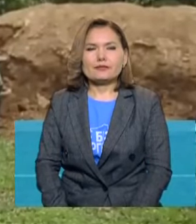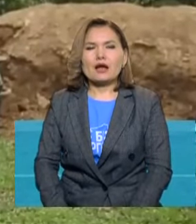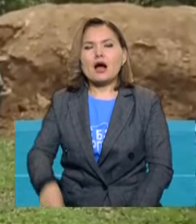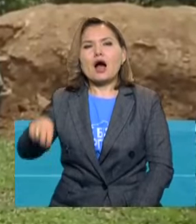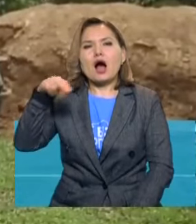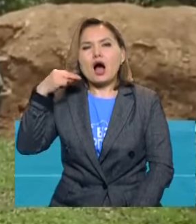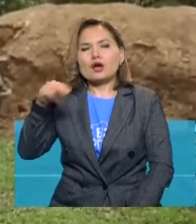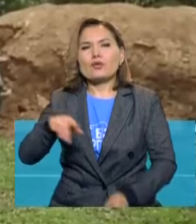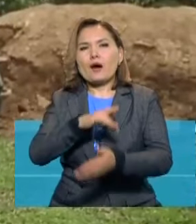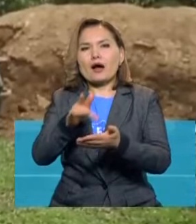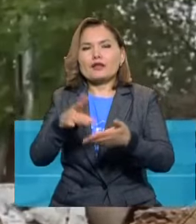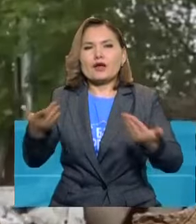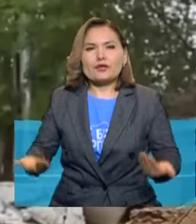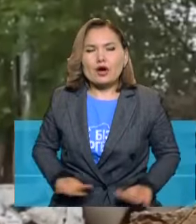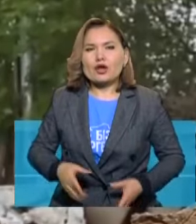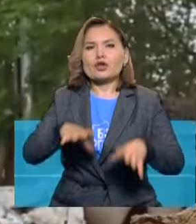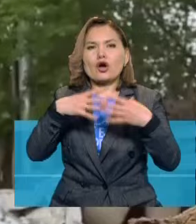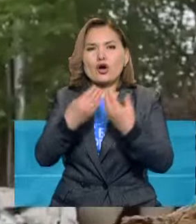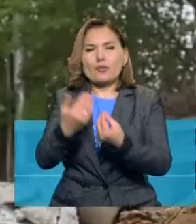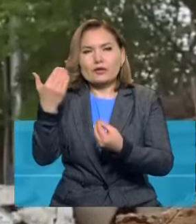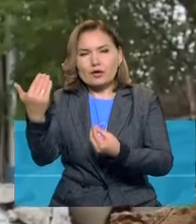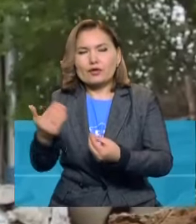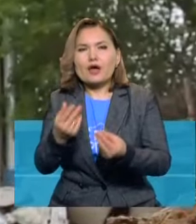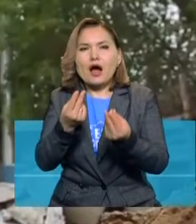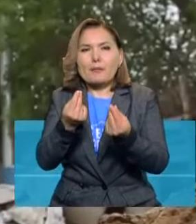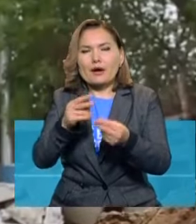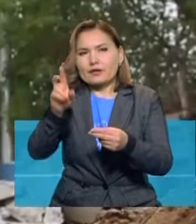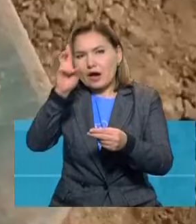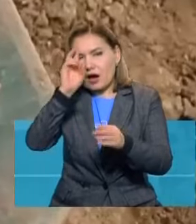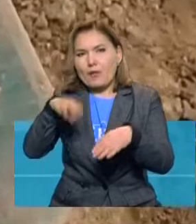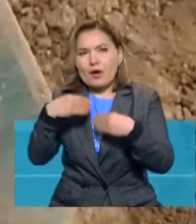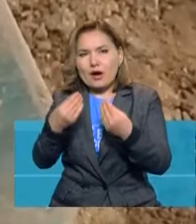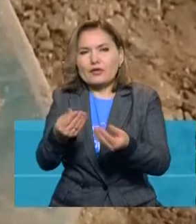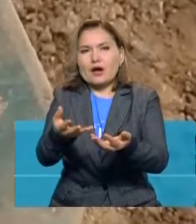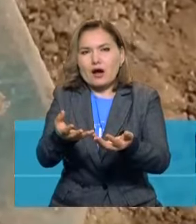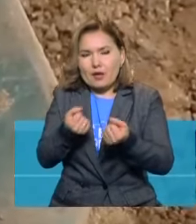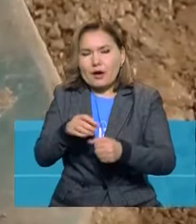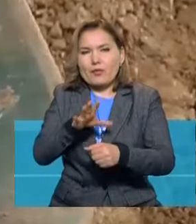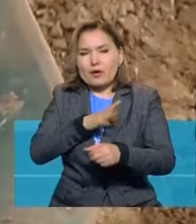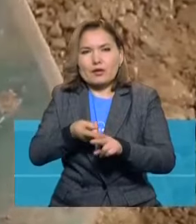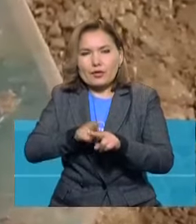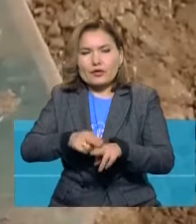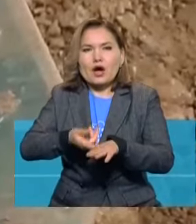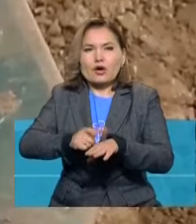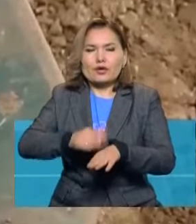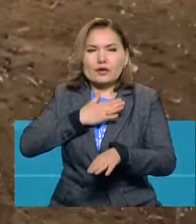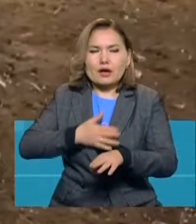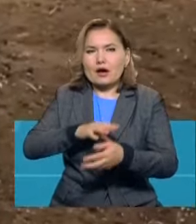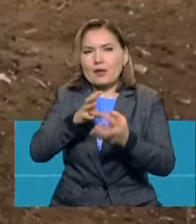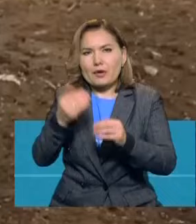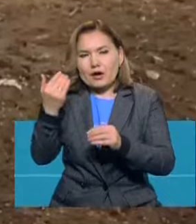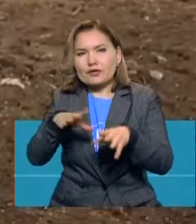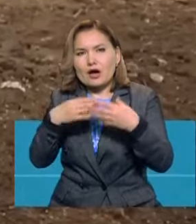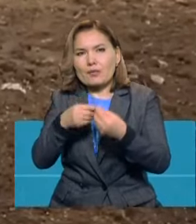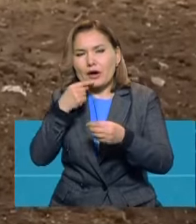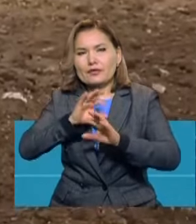Ақтөбелік Шалжановтар отбасы ел үкіметі үлестіріп жатқан бір жолға әлеуметтік төлемді алғашқылардың бірі болып алған. Айтуларынша